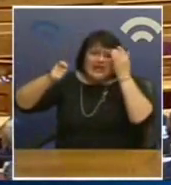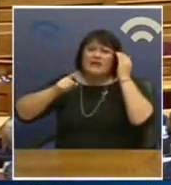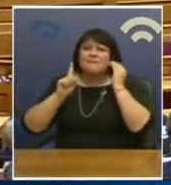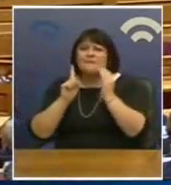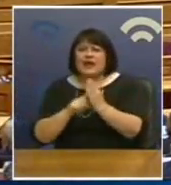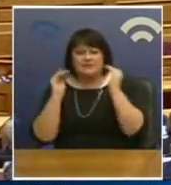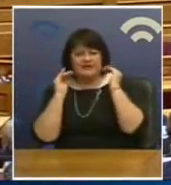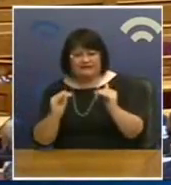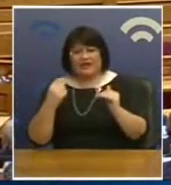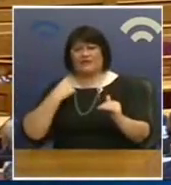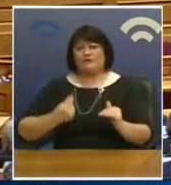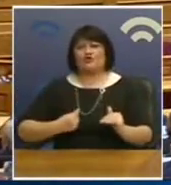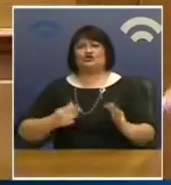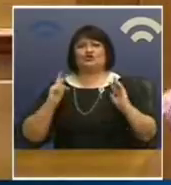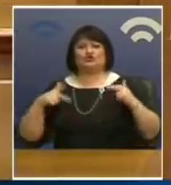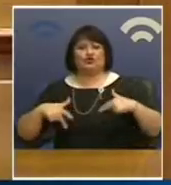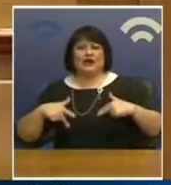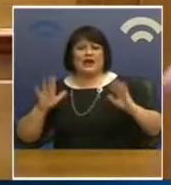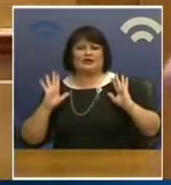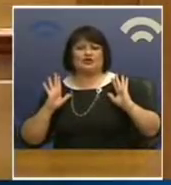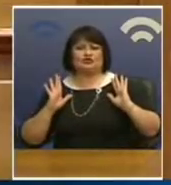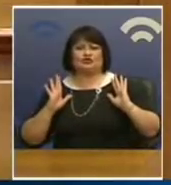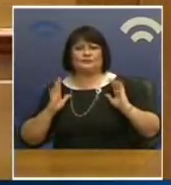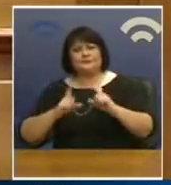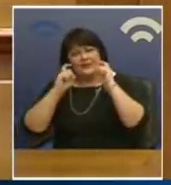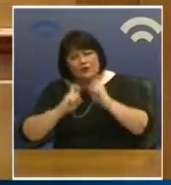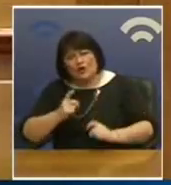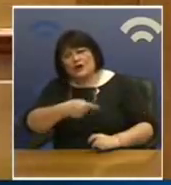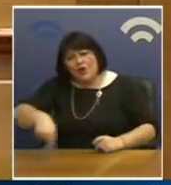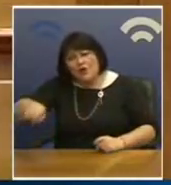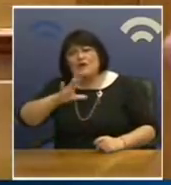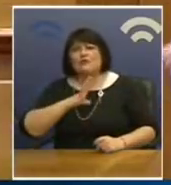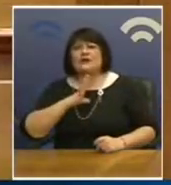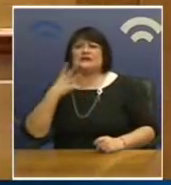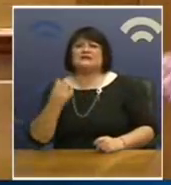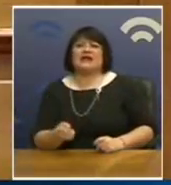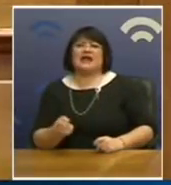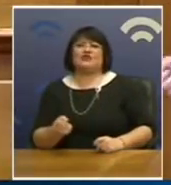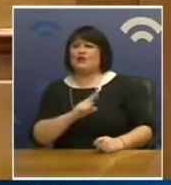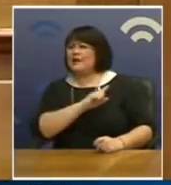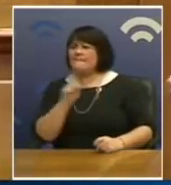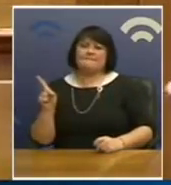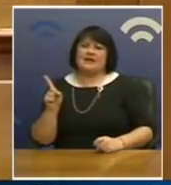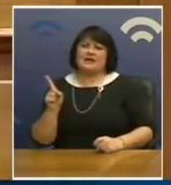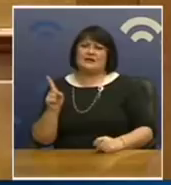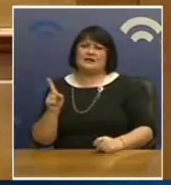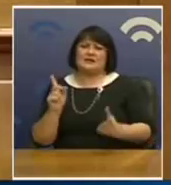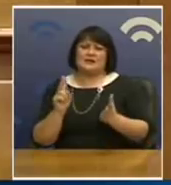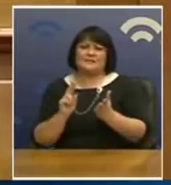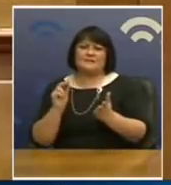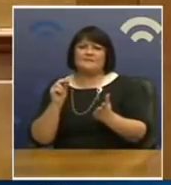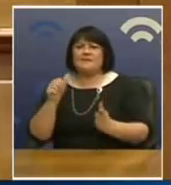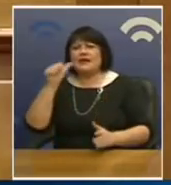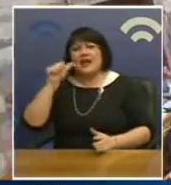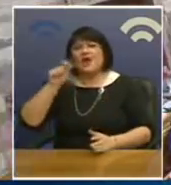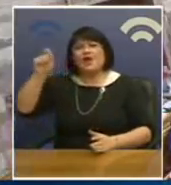παραμένουν υπό δημόσιο έλεγχο ώστε να παρέχονται υποχρεωτικά σε όλους τους πολίτες ώστε να μην κοπεί ποτέ ξανά το νερό ή το ρεύμα